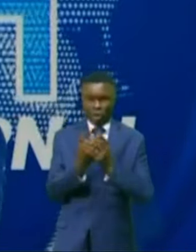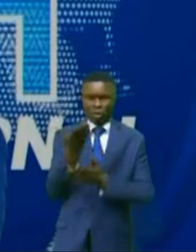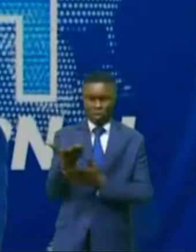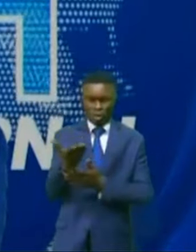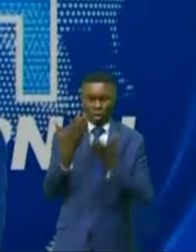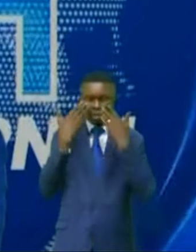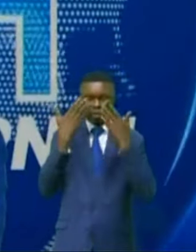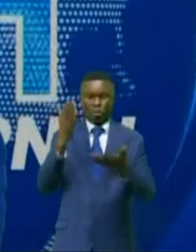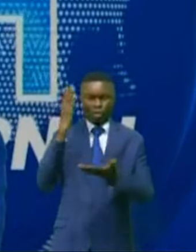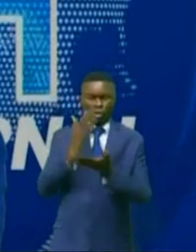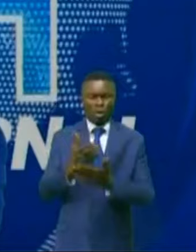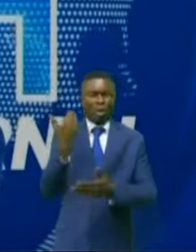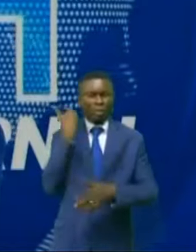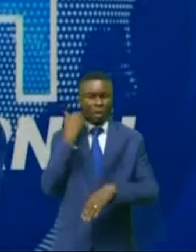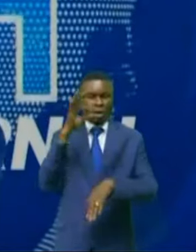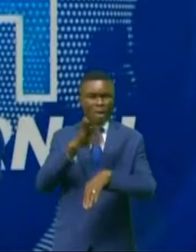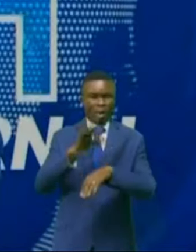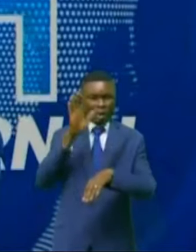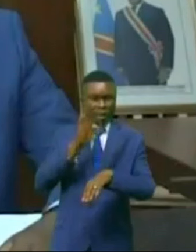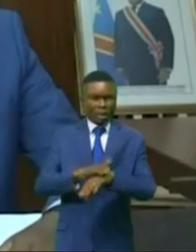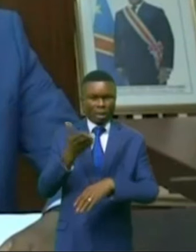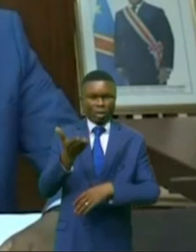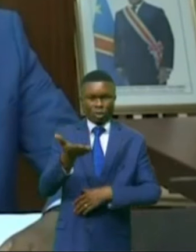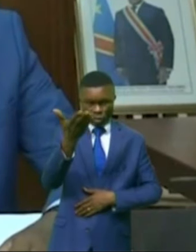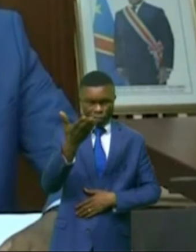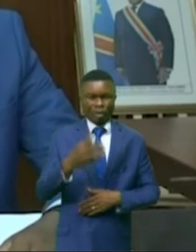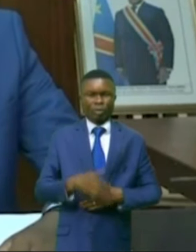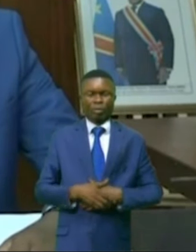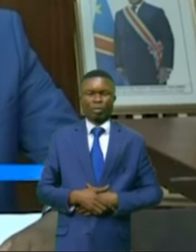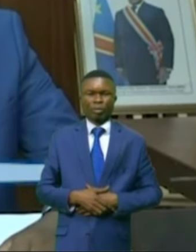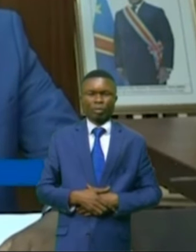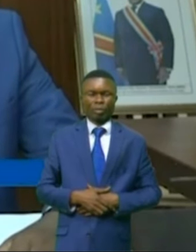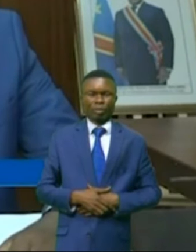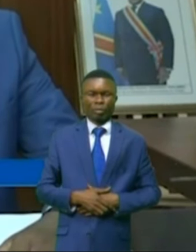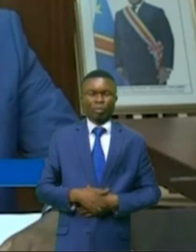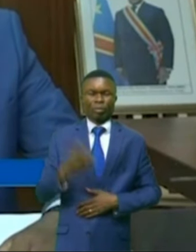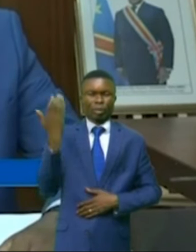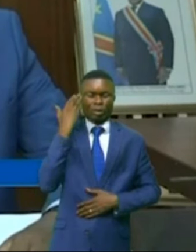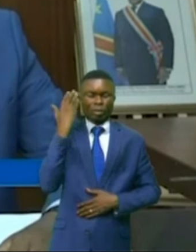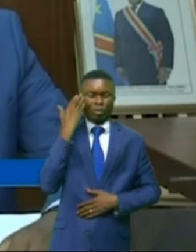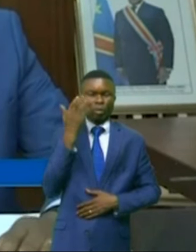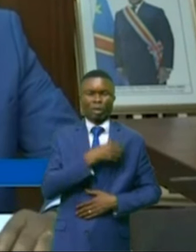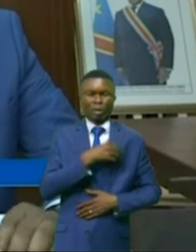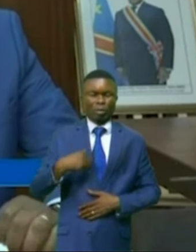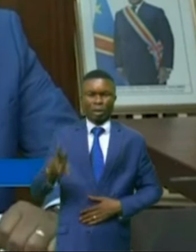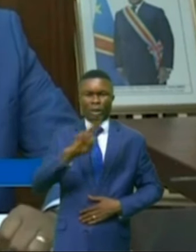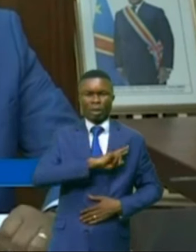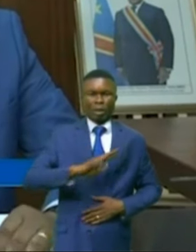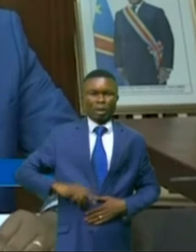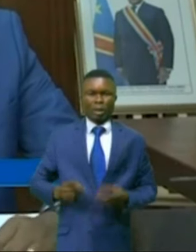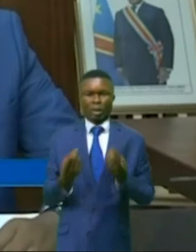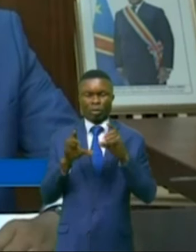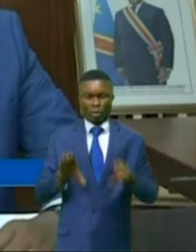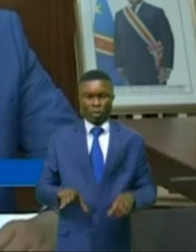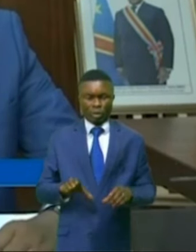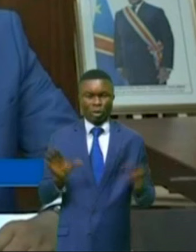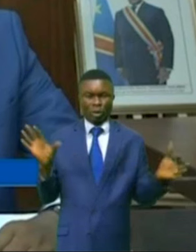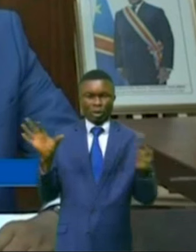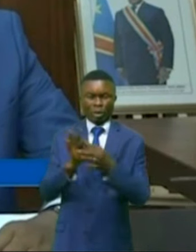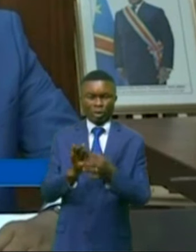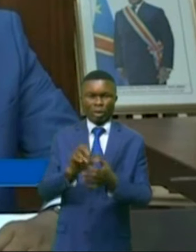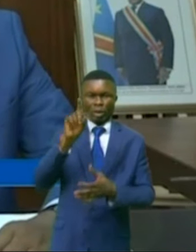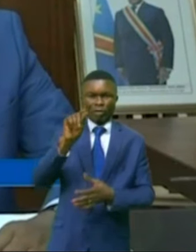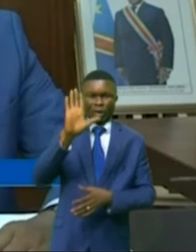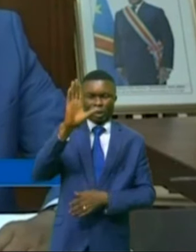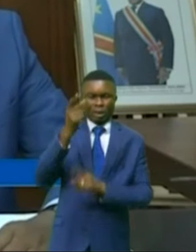lutter contre la malaria. On l'écoute. Chers compatriotes, mesdames et messieurs, la République démocratique du Congo se joint ce